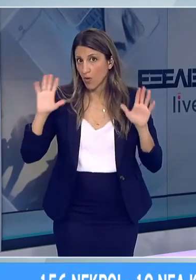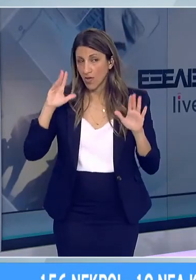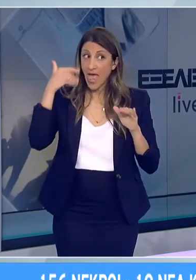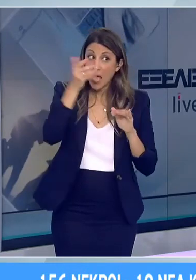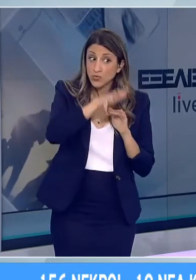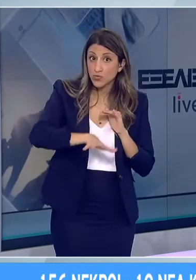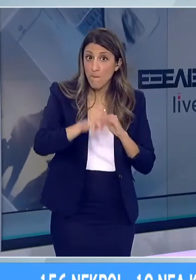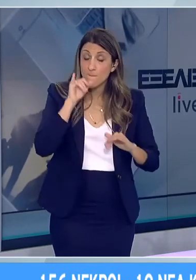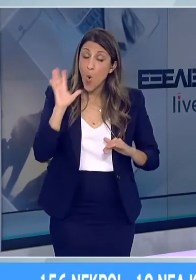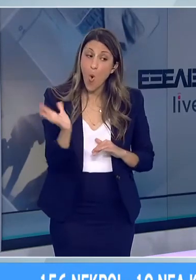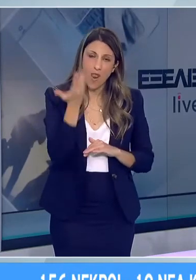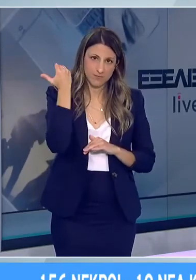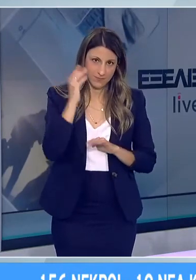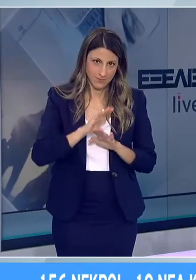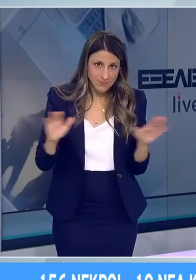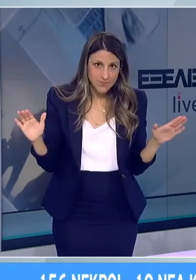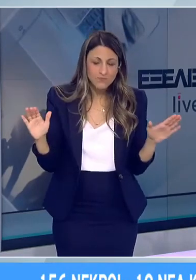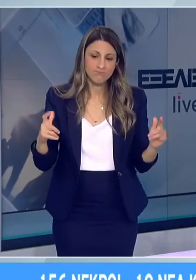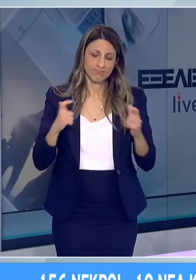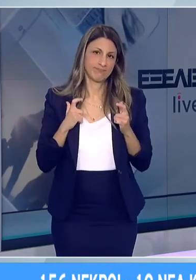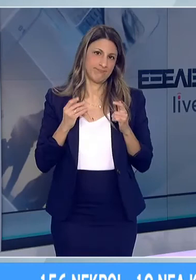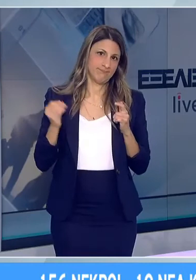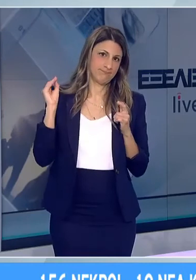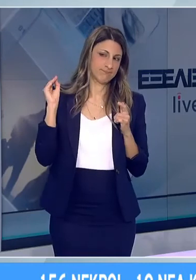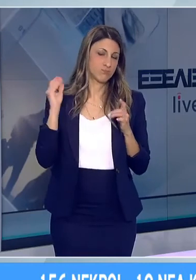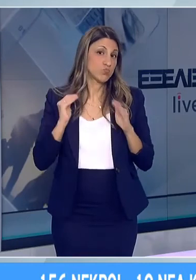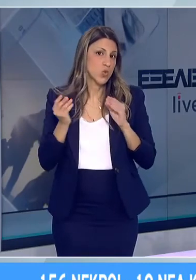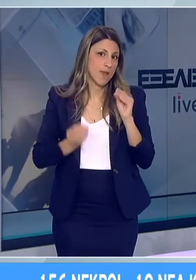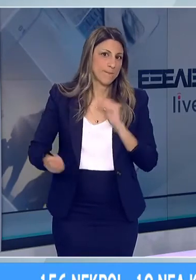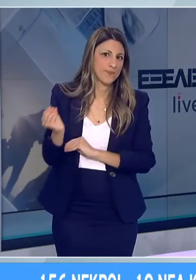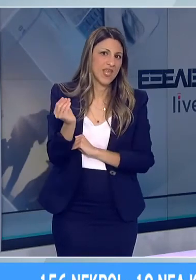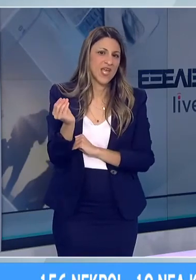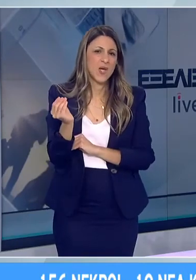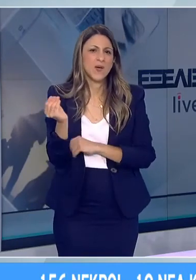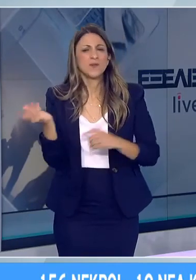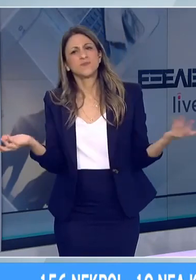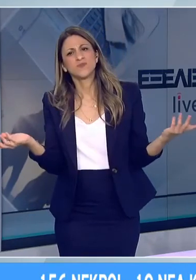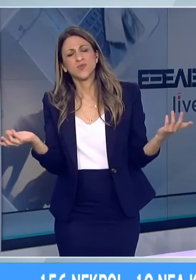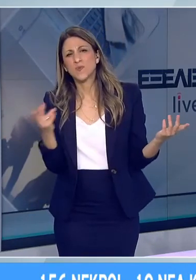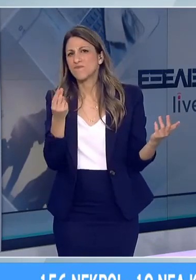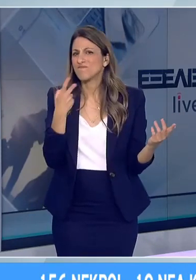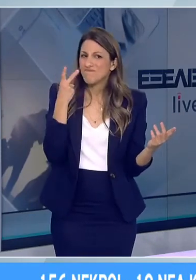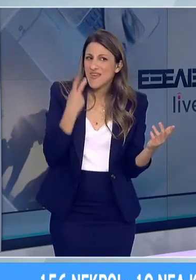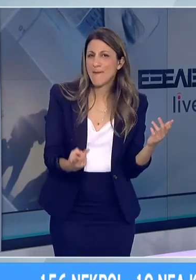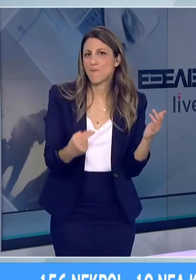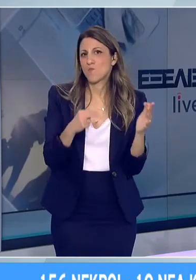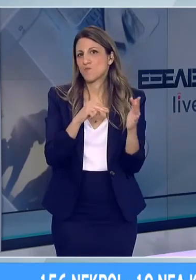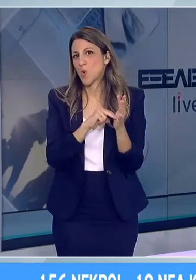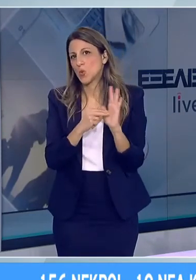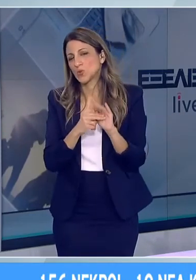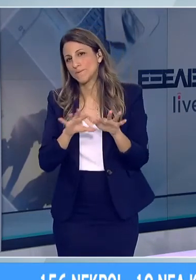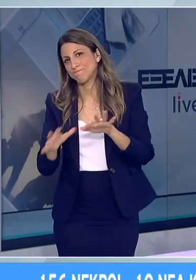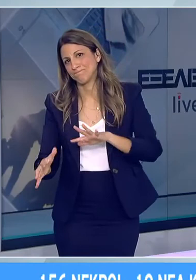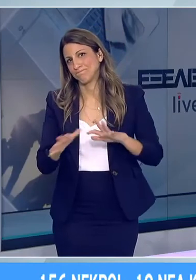σχολείου, γιατί είμαι σίγουρος ότι λιγάκι έχει ξεπέσει το όλο θέμα της προσοχής από την προσοχή